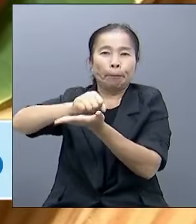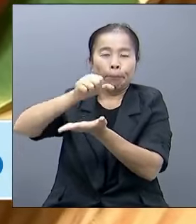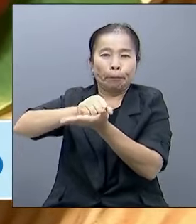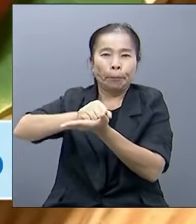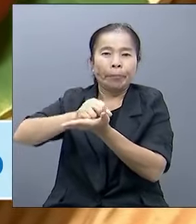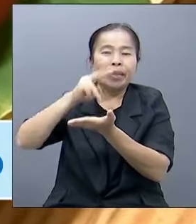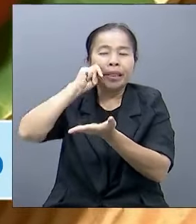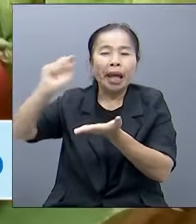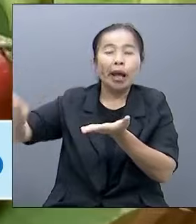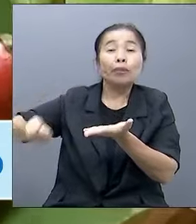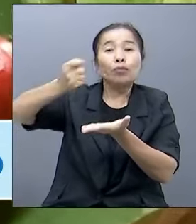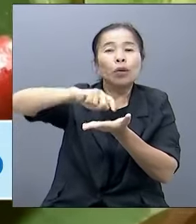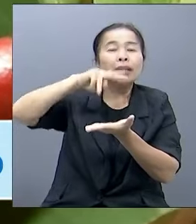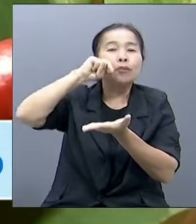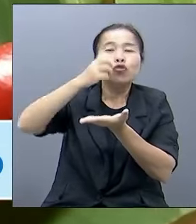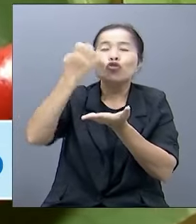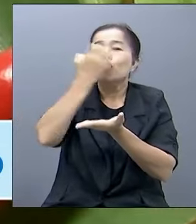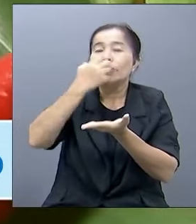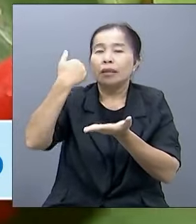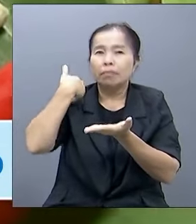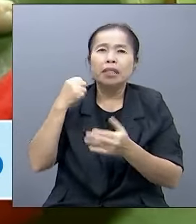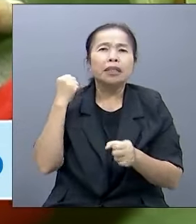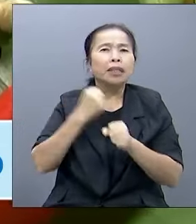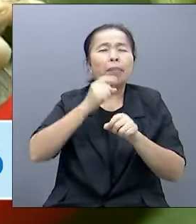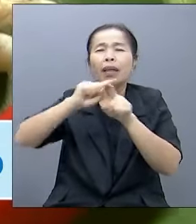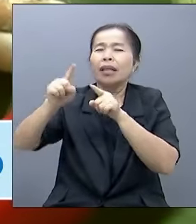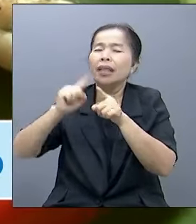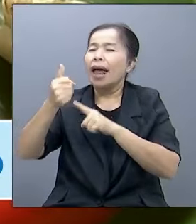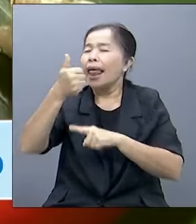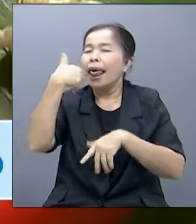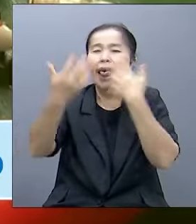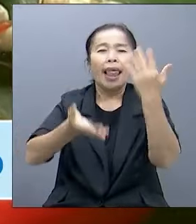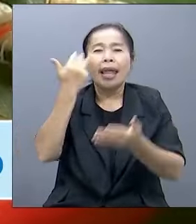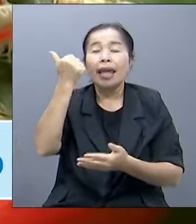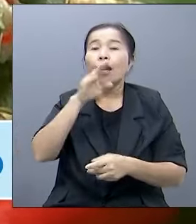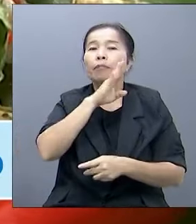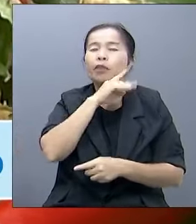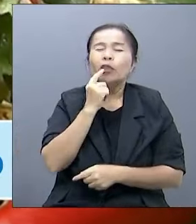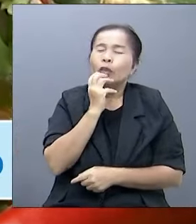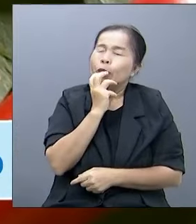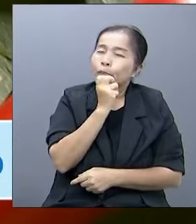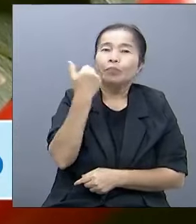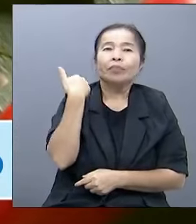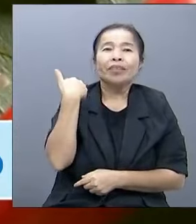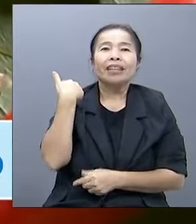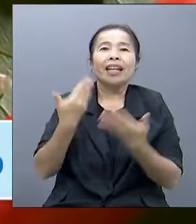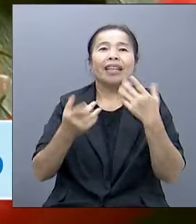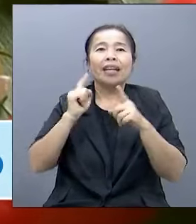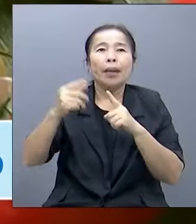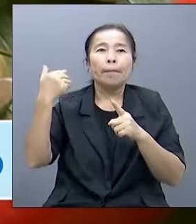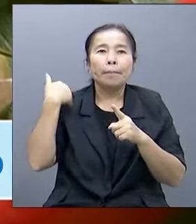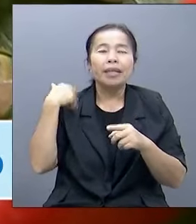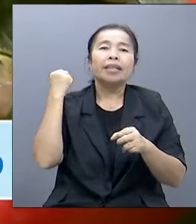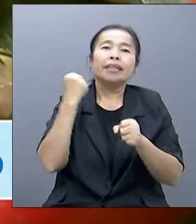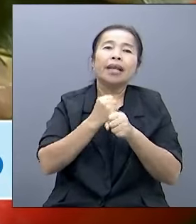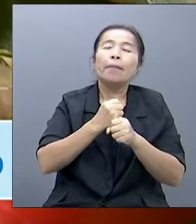ริ่มทำกันเลยดีกว่าจริงๆแล้วสูตรนี้ก็ไปใช้กับทุกแซงได้หมดเลยแซงว่าไข่มดแดงได้นะแต่อย่าแซงว่ารักกัน